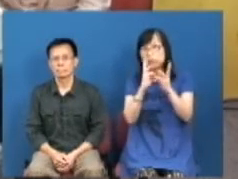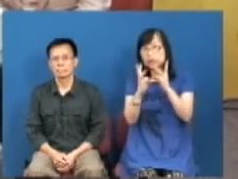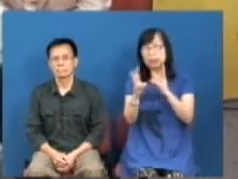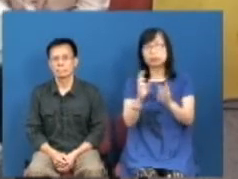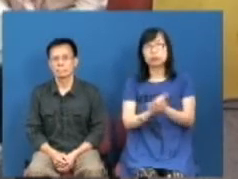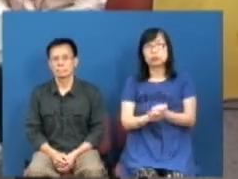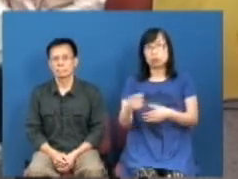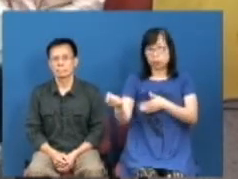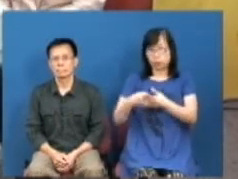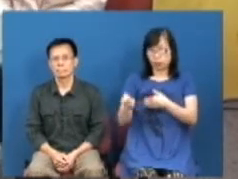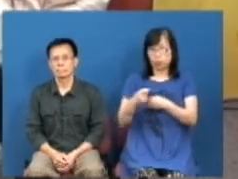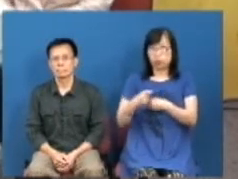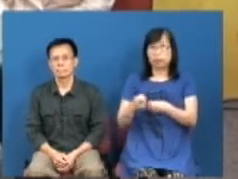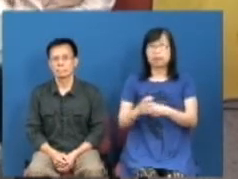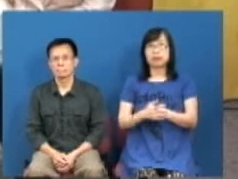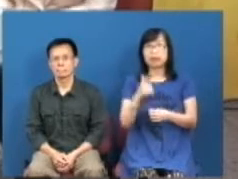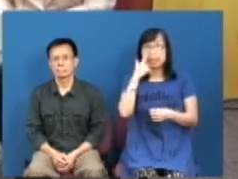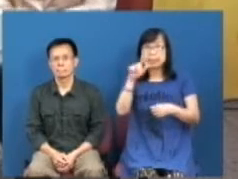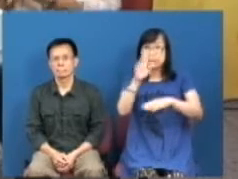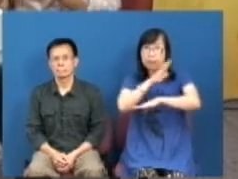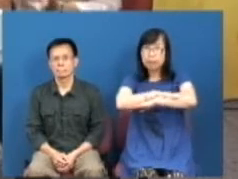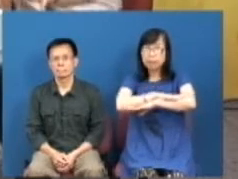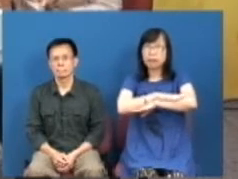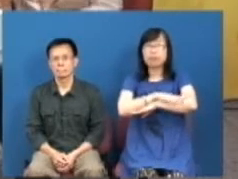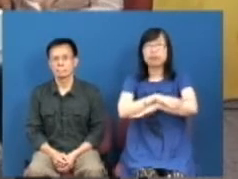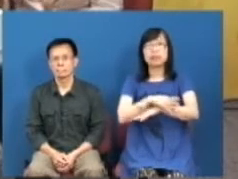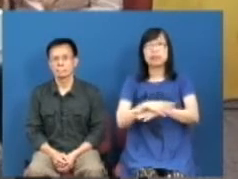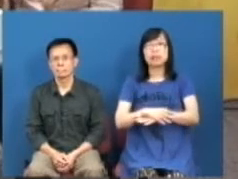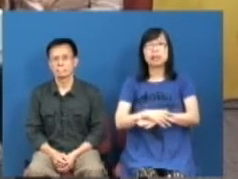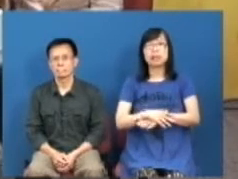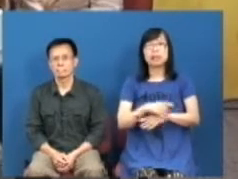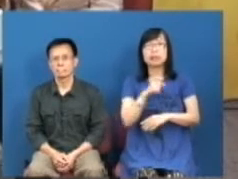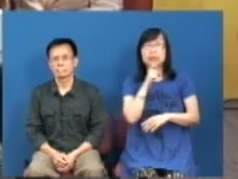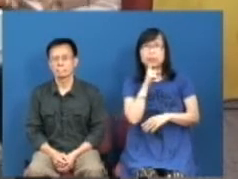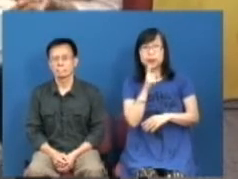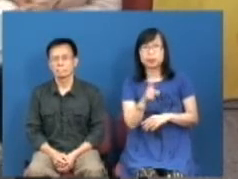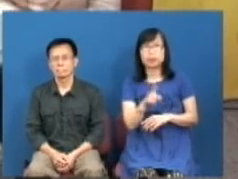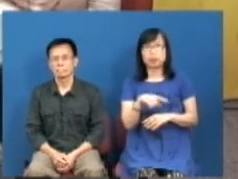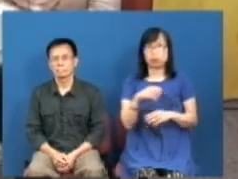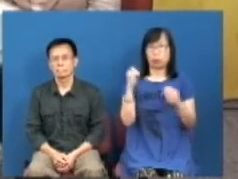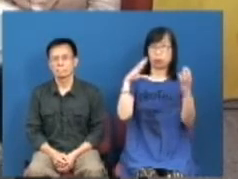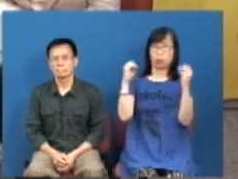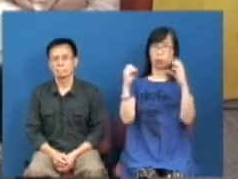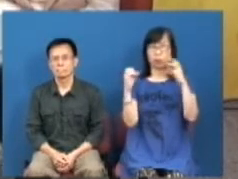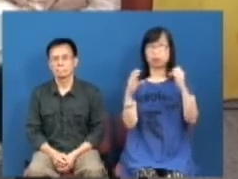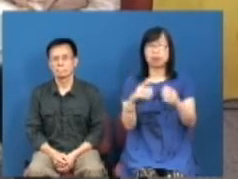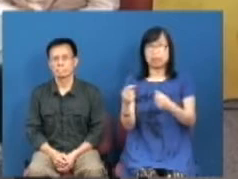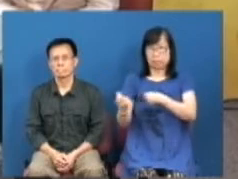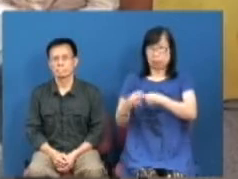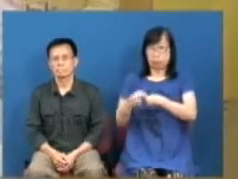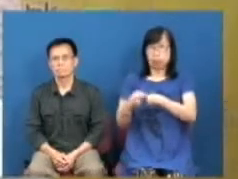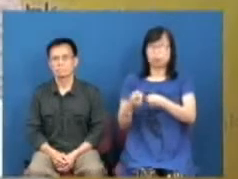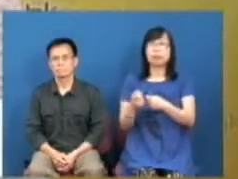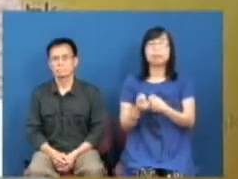咧，就最近呢個新聞咧，點解個源自有一個咁嘅討論咧？就係最近